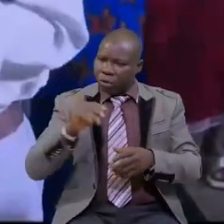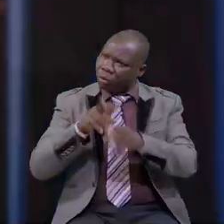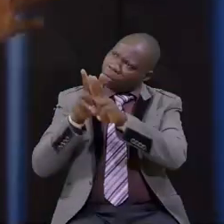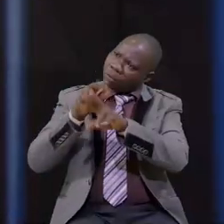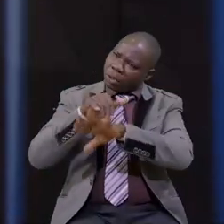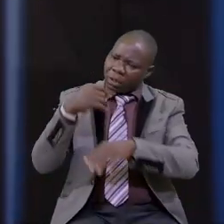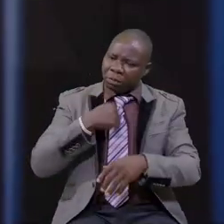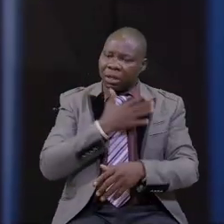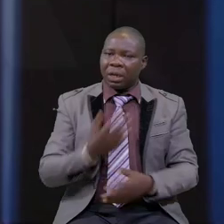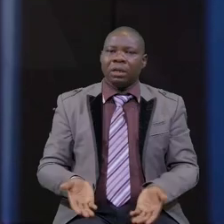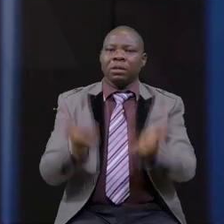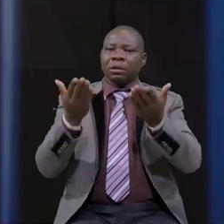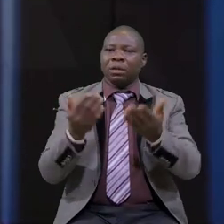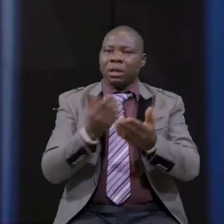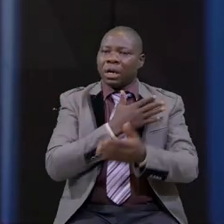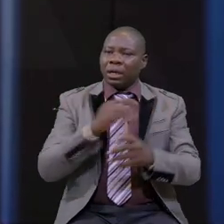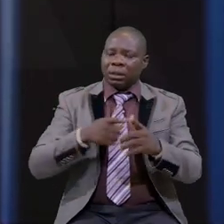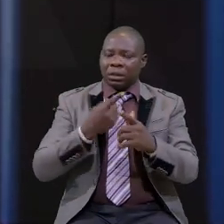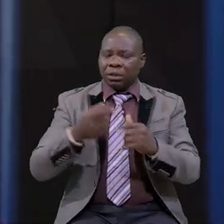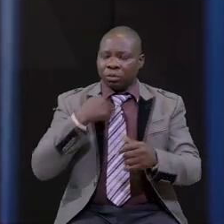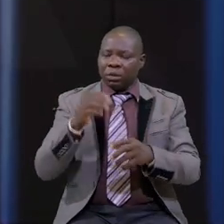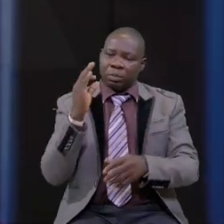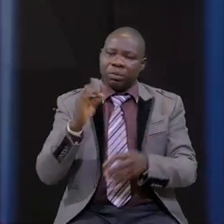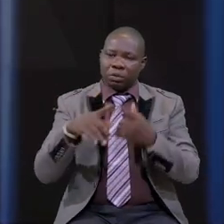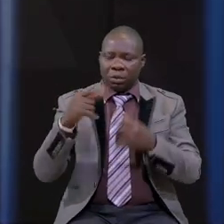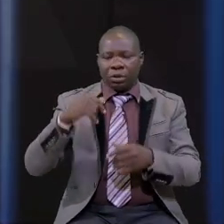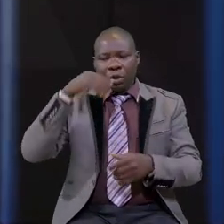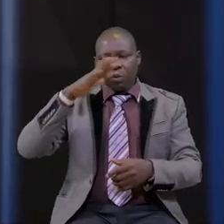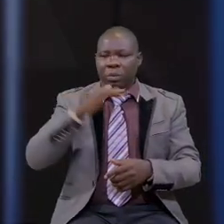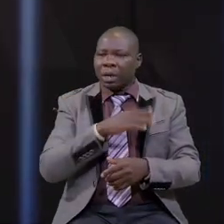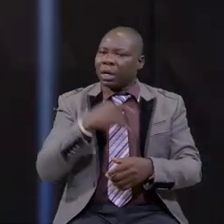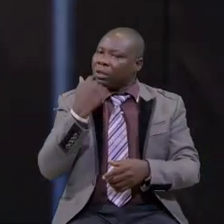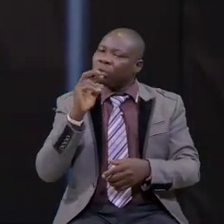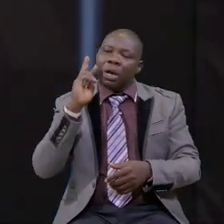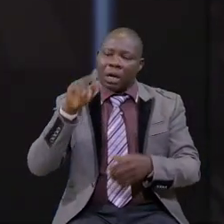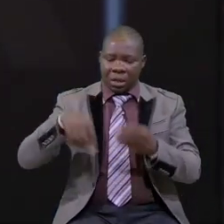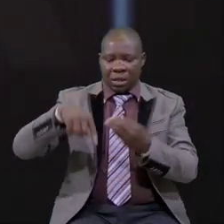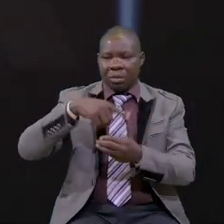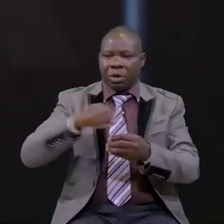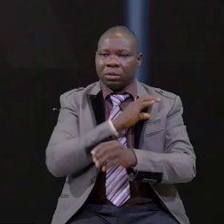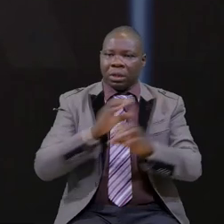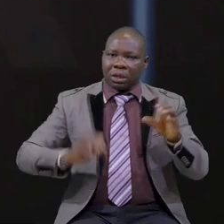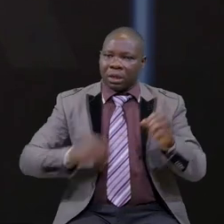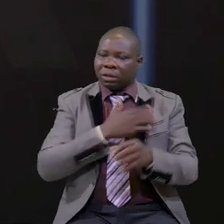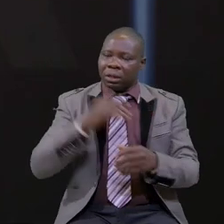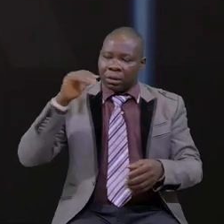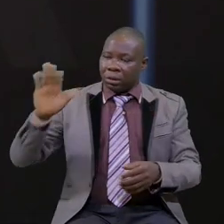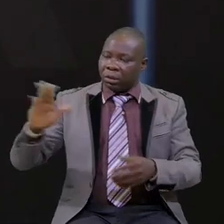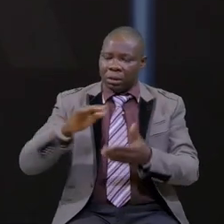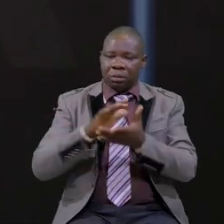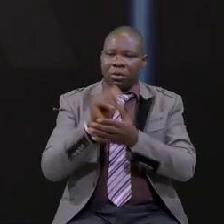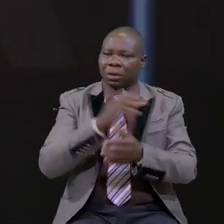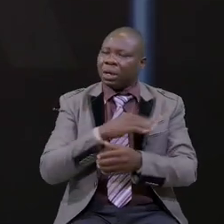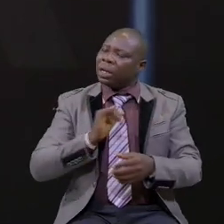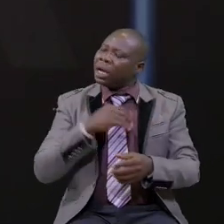Et nous avons évangélisé et nous avons parlé de Christ à la dame. Elle a cru au Seigneur Jésus-Christ. J'ai dit, et ton